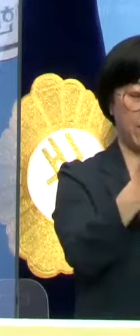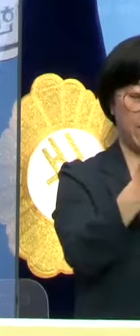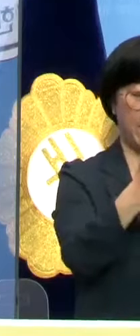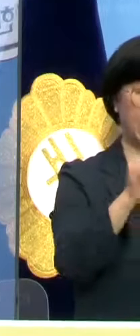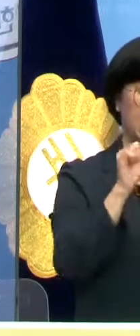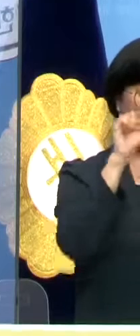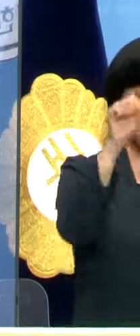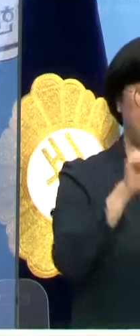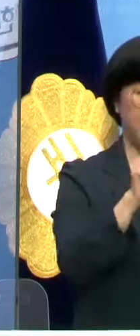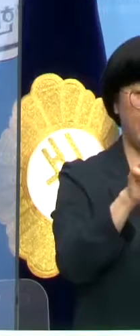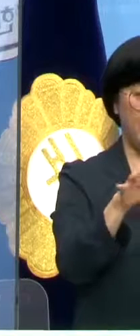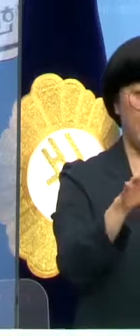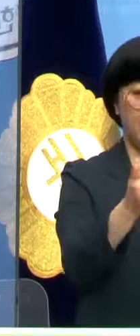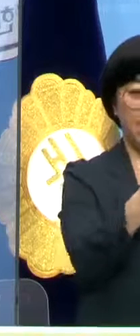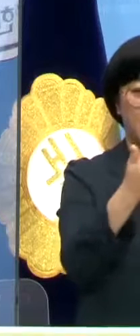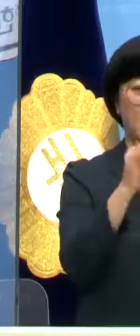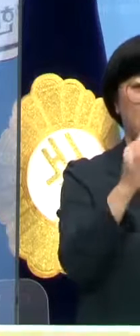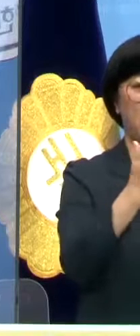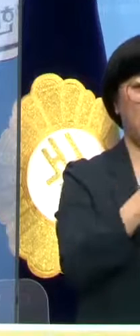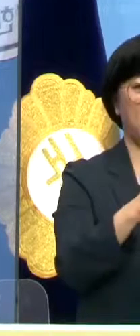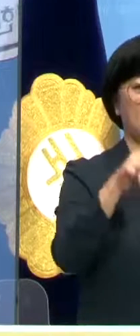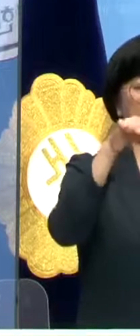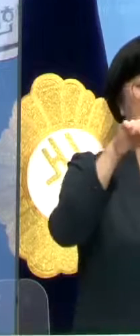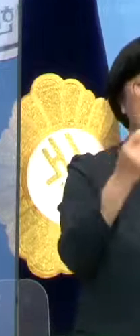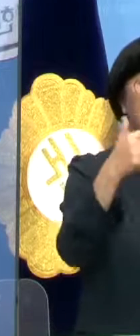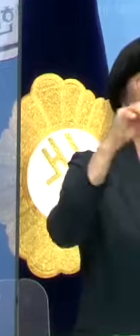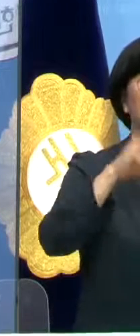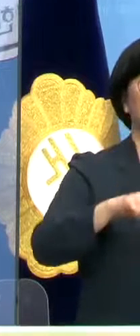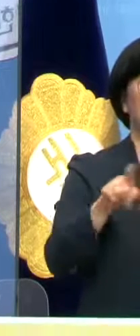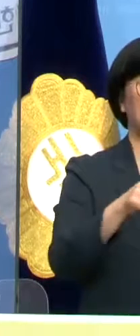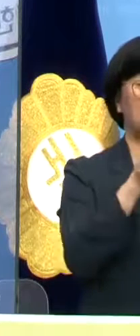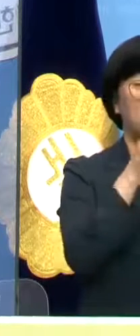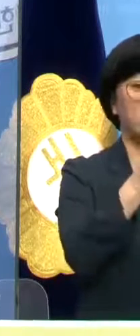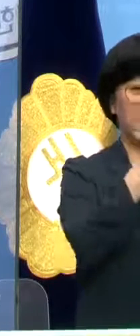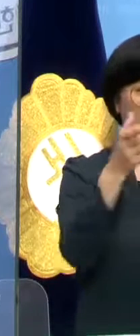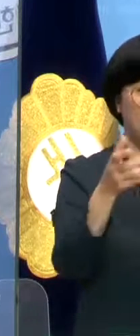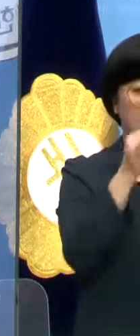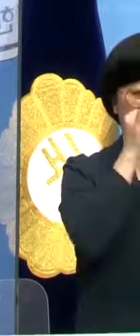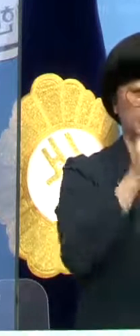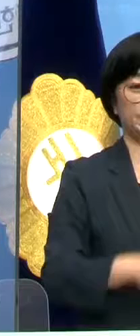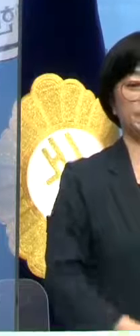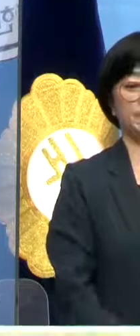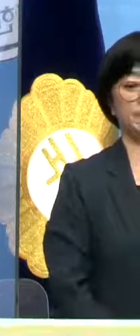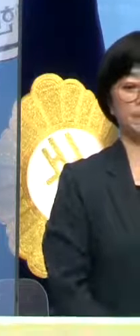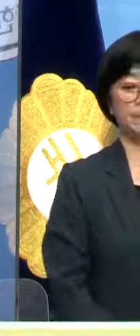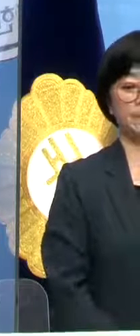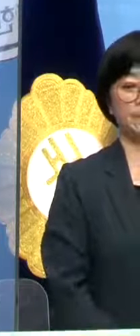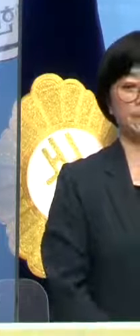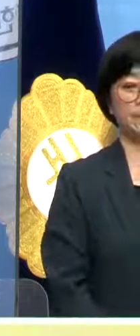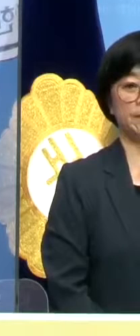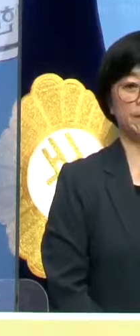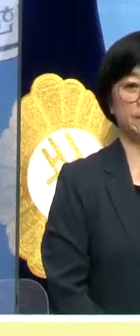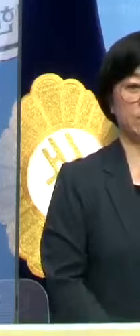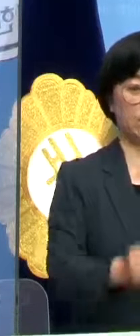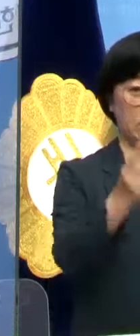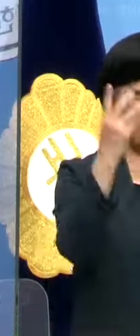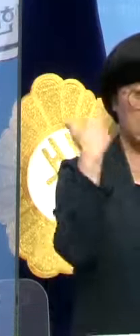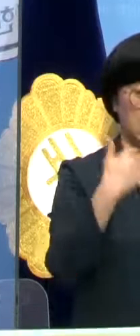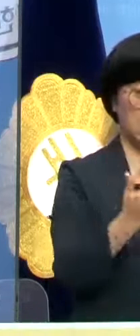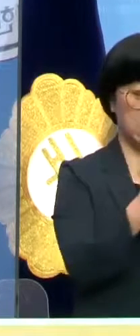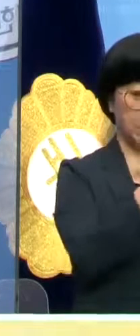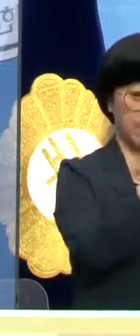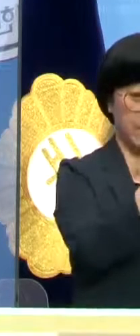우산이 대치하고 심지어 최루액을 섞은 물 대포 차까지 동안 됐습니다 며칠전